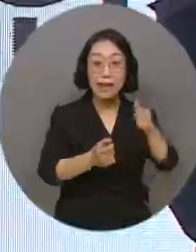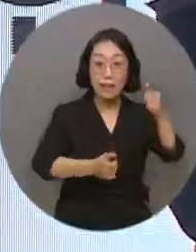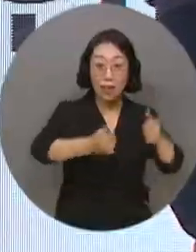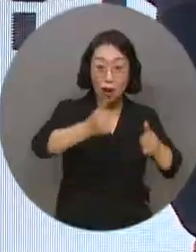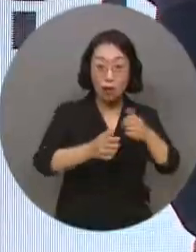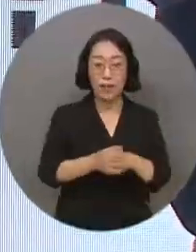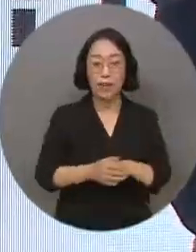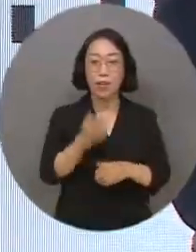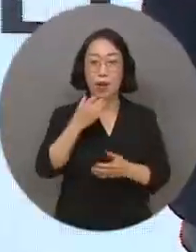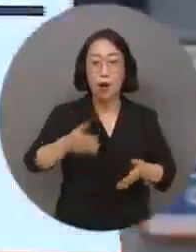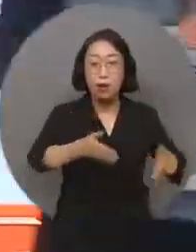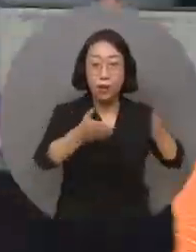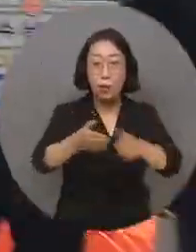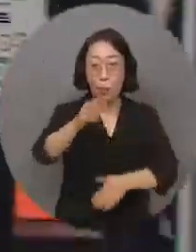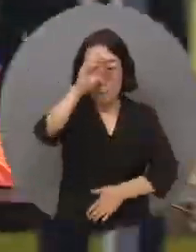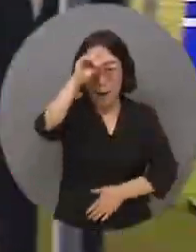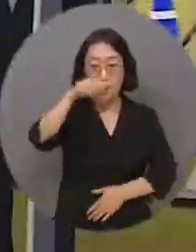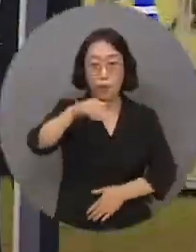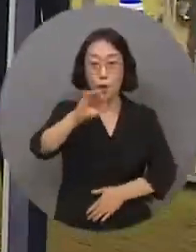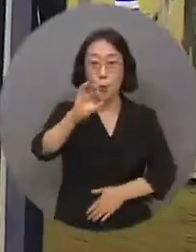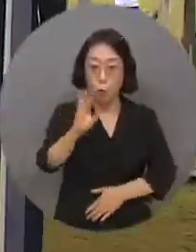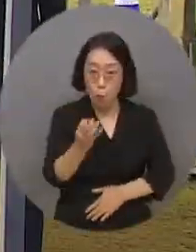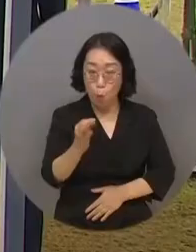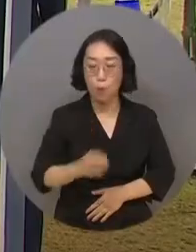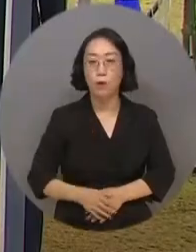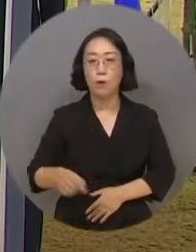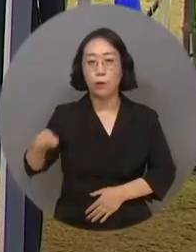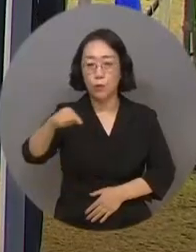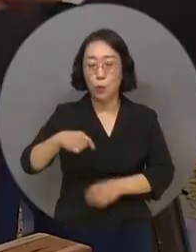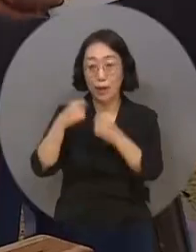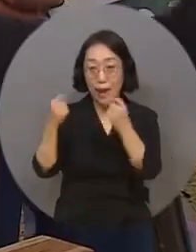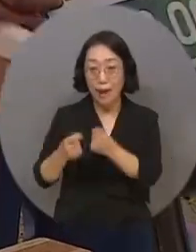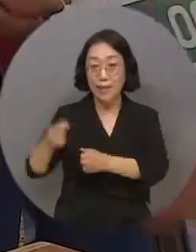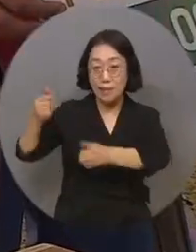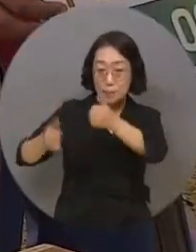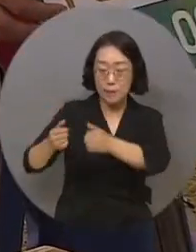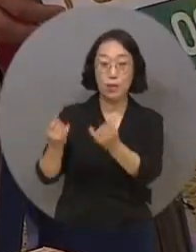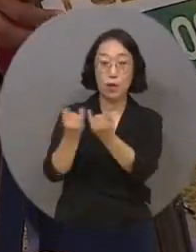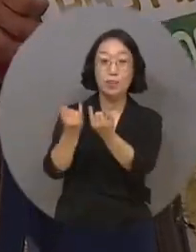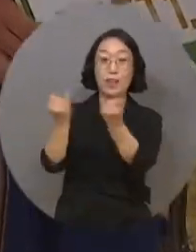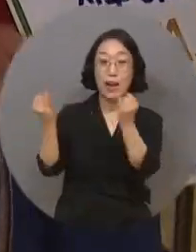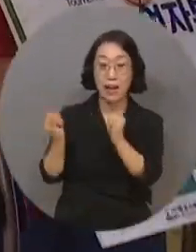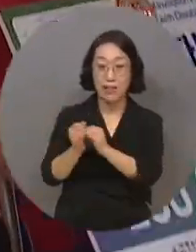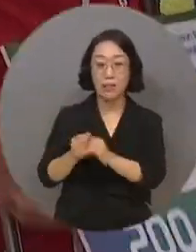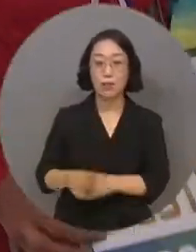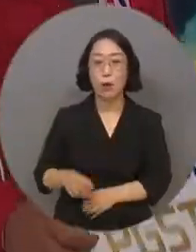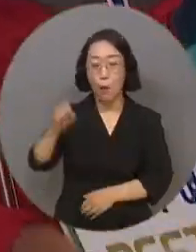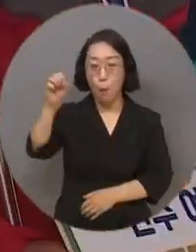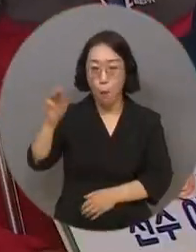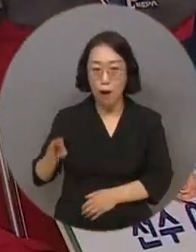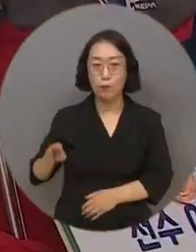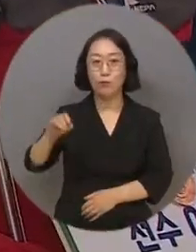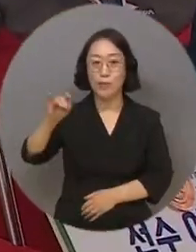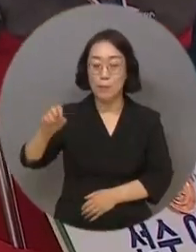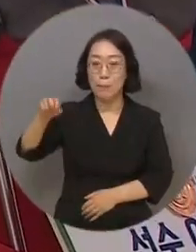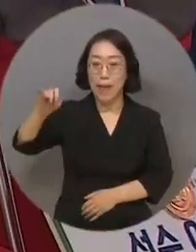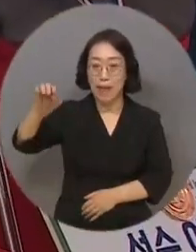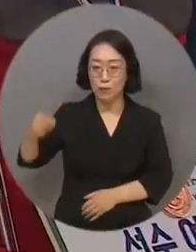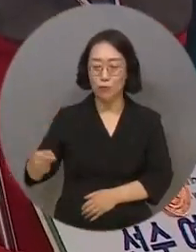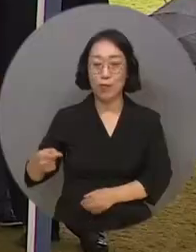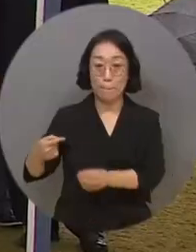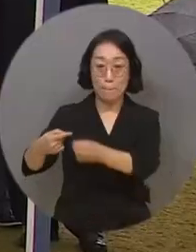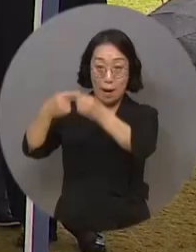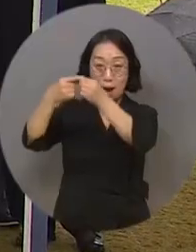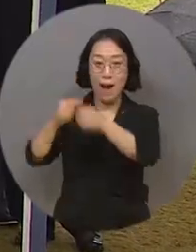남자부에선 경기도 박철용 선수가, PGST1 개인전 여자부에선 광주광역시 임혜순 선수가 1위를 차지하는